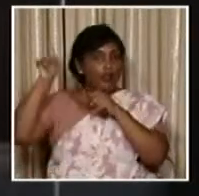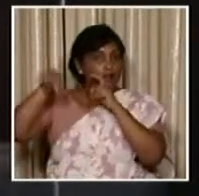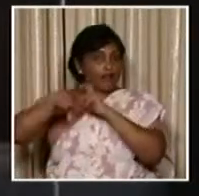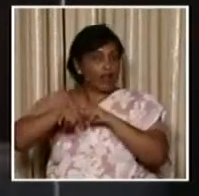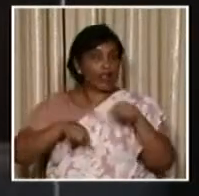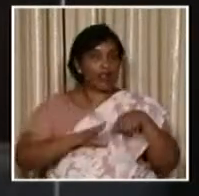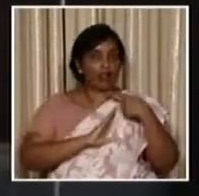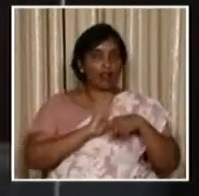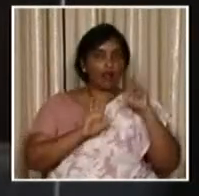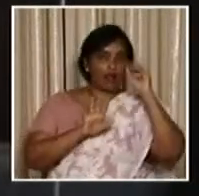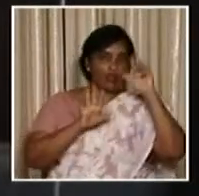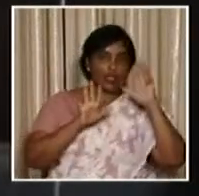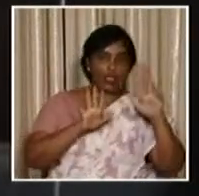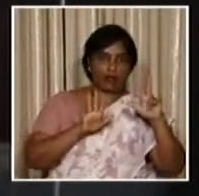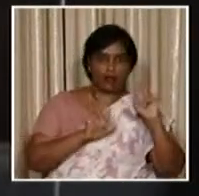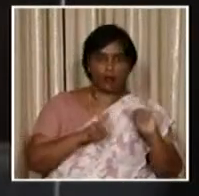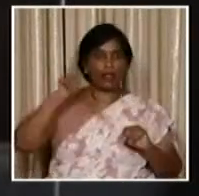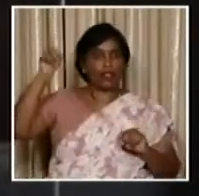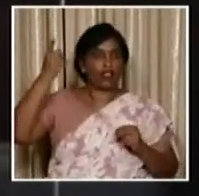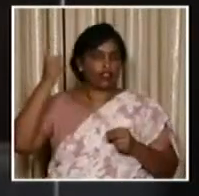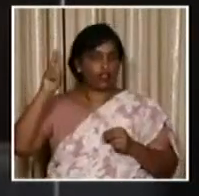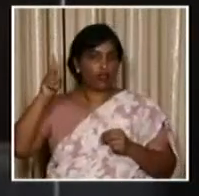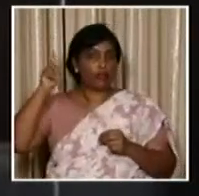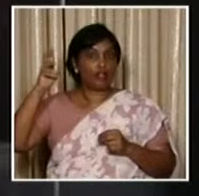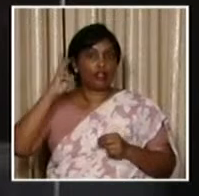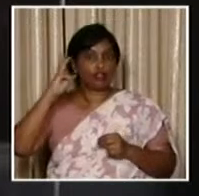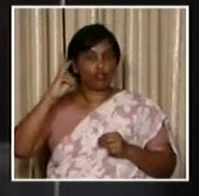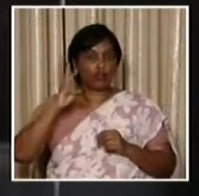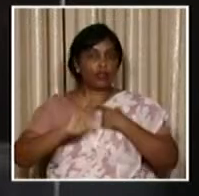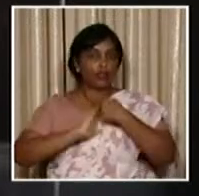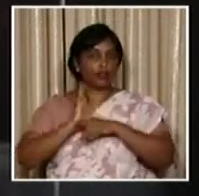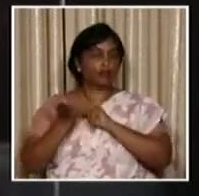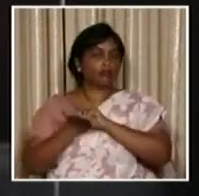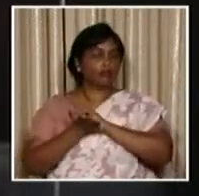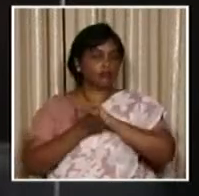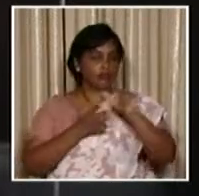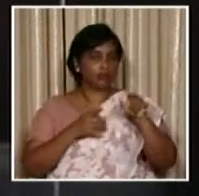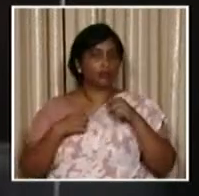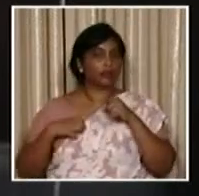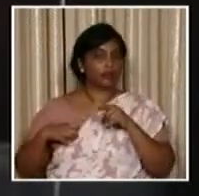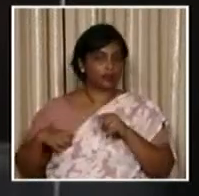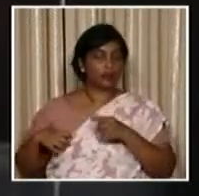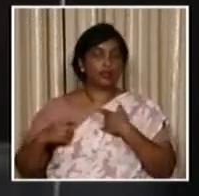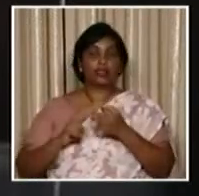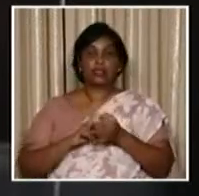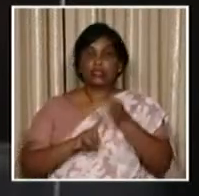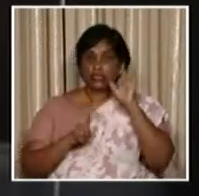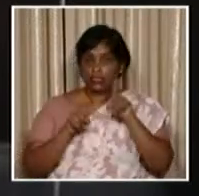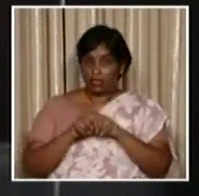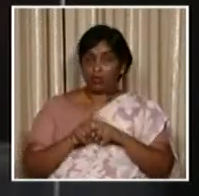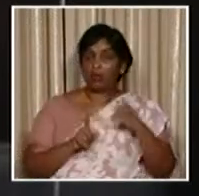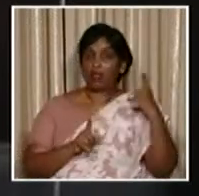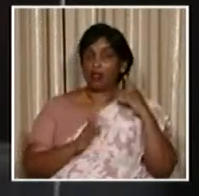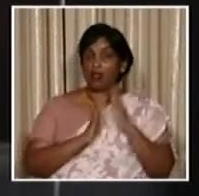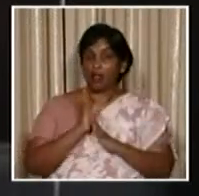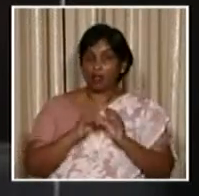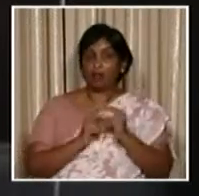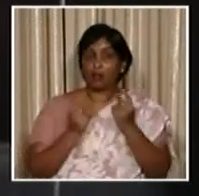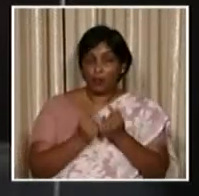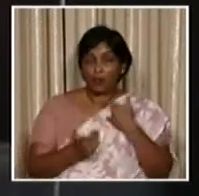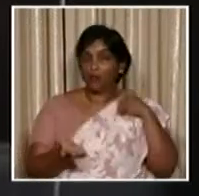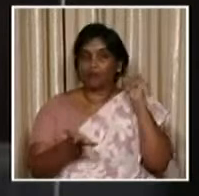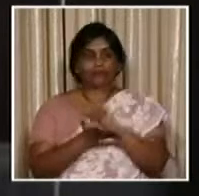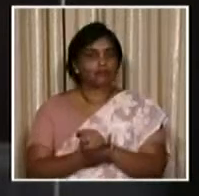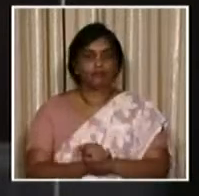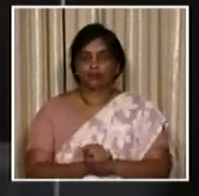ලංකාවේ අටහමාරේ එහේ 12යි. එහෙන් 3ට ආවා ශ්‍රීලංකන්නගේ ගුවන් යානයක්. ජනාධිපති හැටියට ආරක්ෂක අධිපති හැටියට ලංකාවට ආවේ